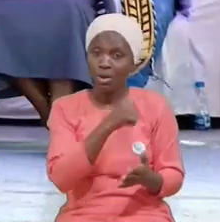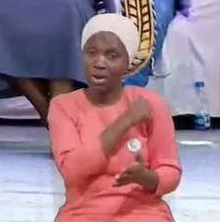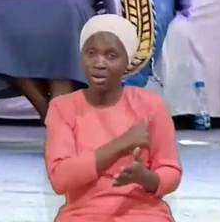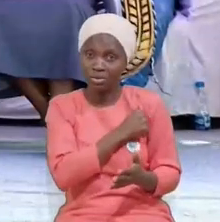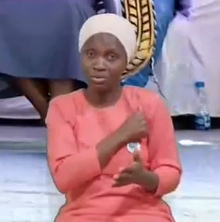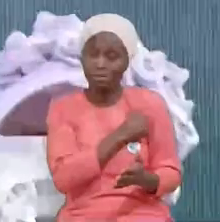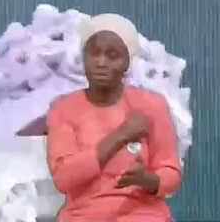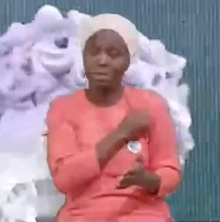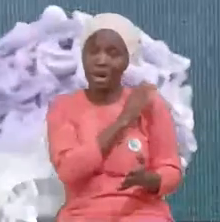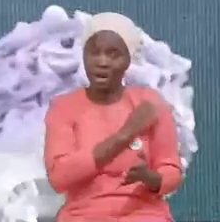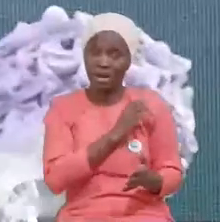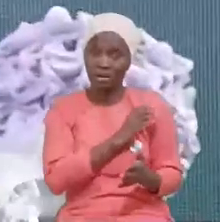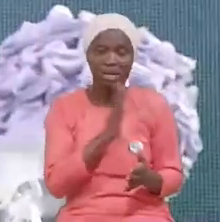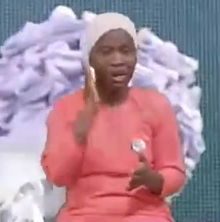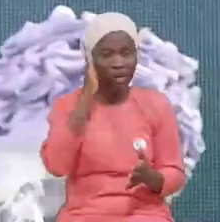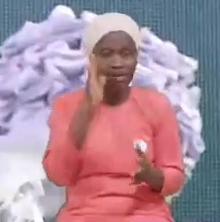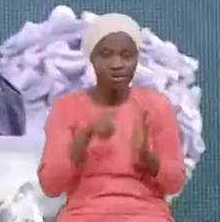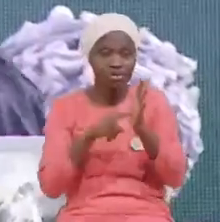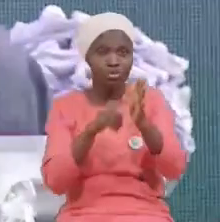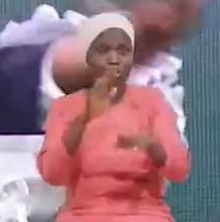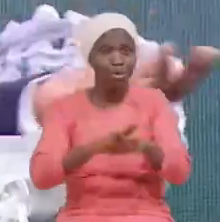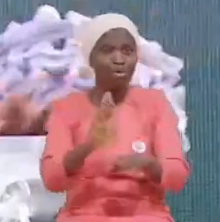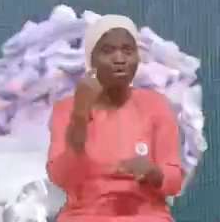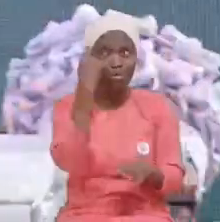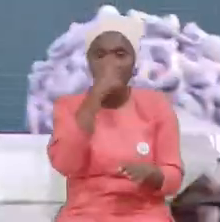Ton attitude se reflète sur ton visage.